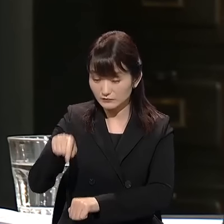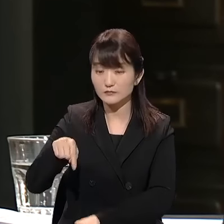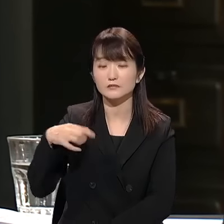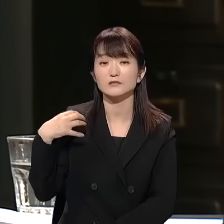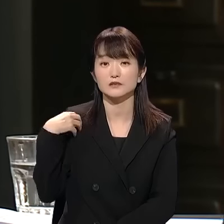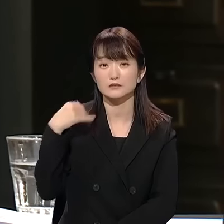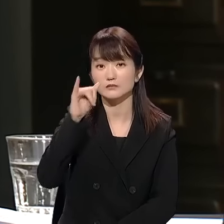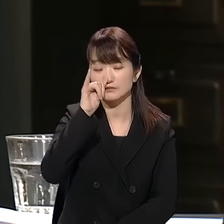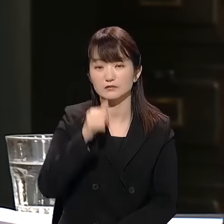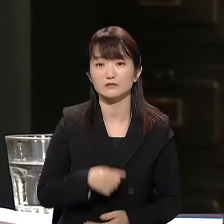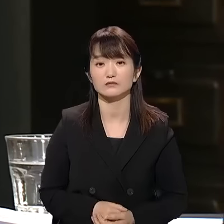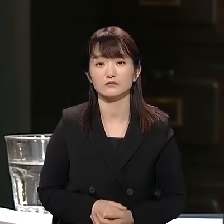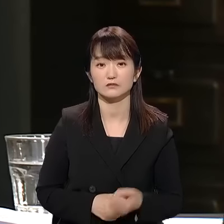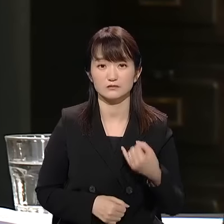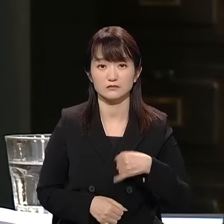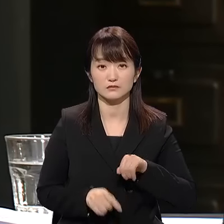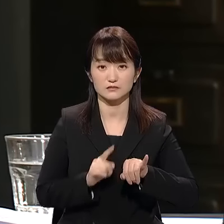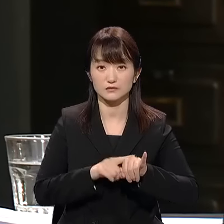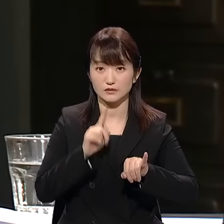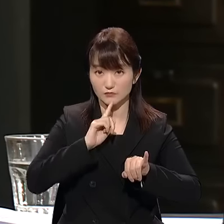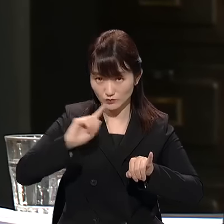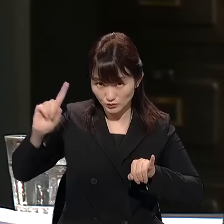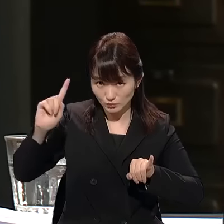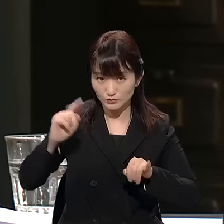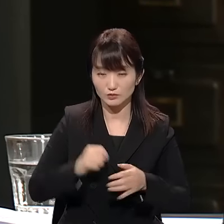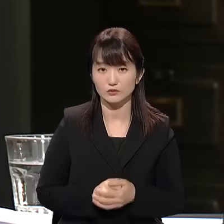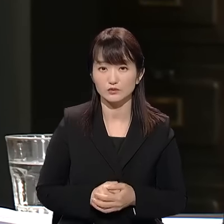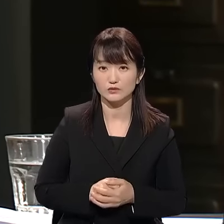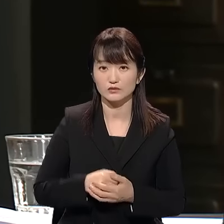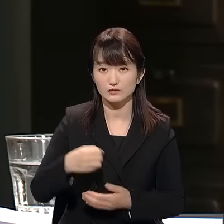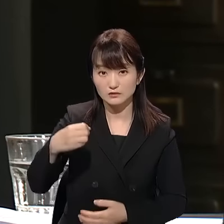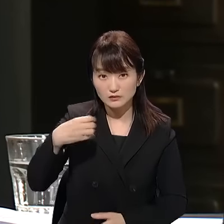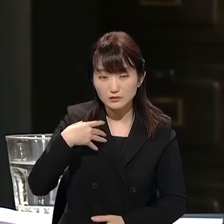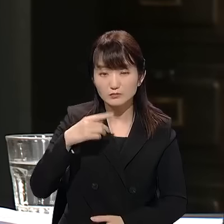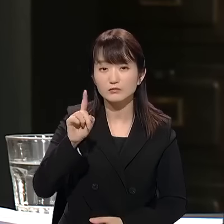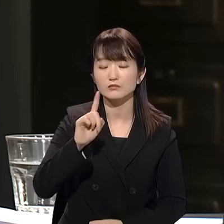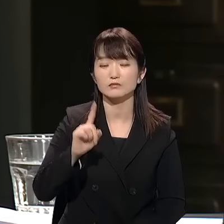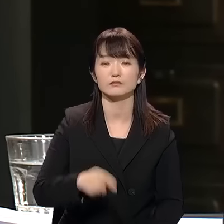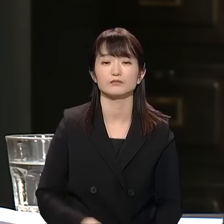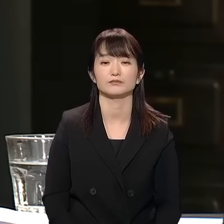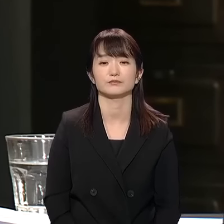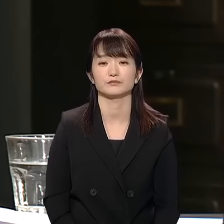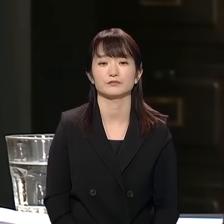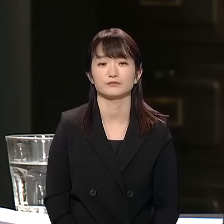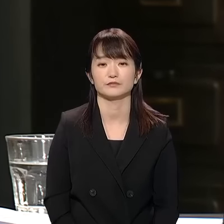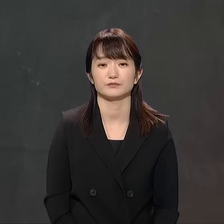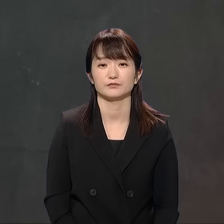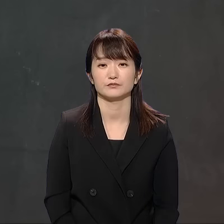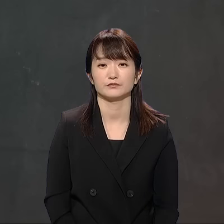이러면서이 제보자께서 고소를 진행했는데 돌아온 답변은 이랬습니다 체크포인트